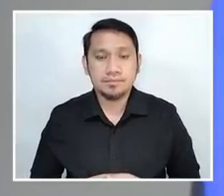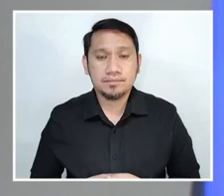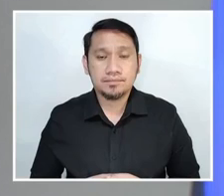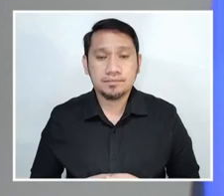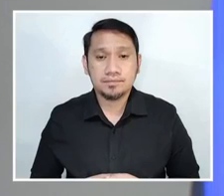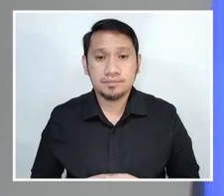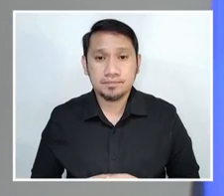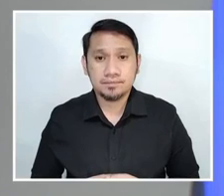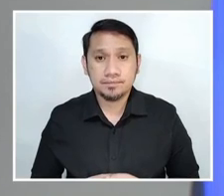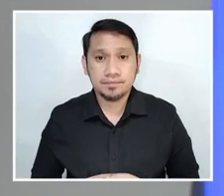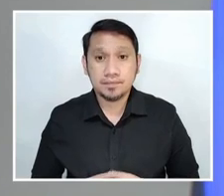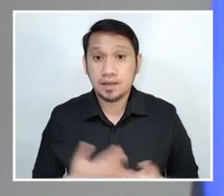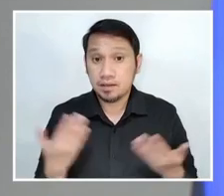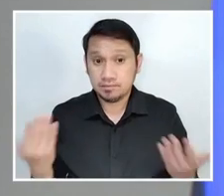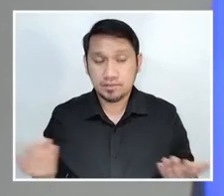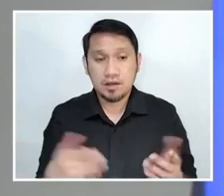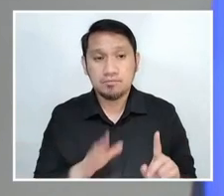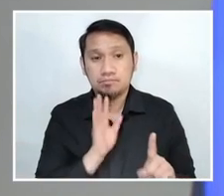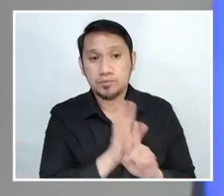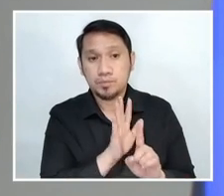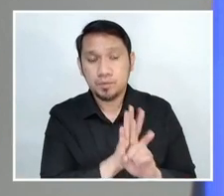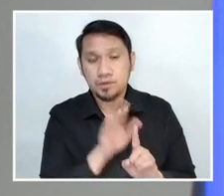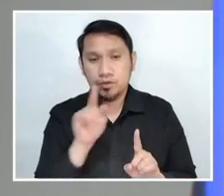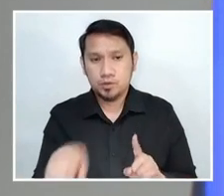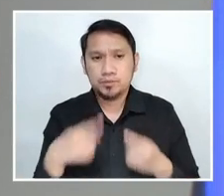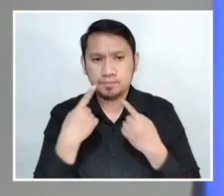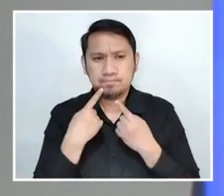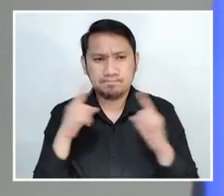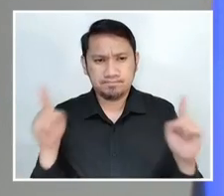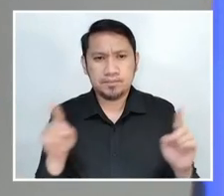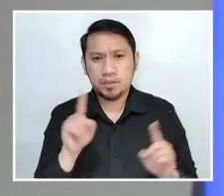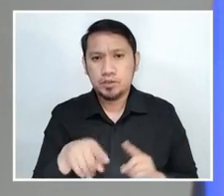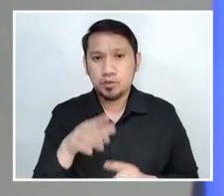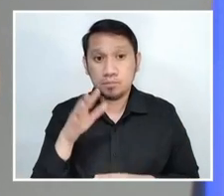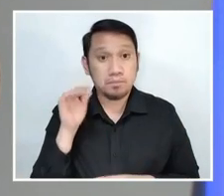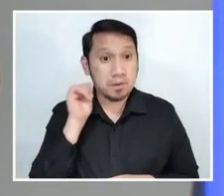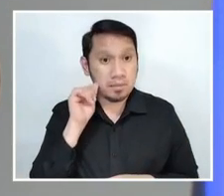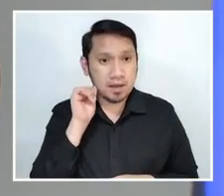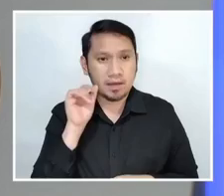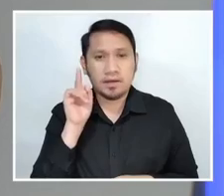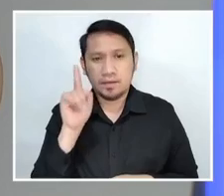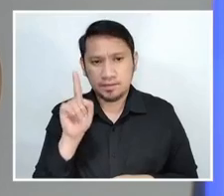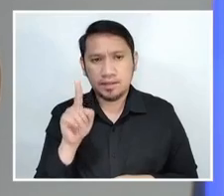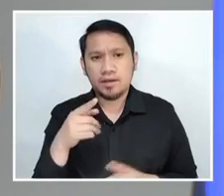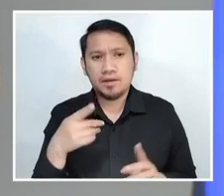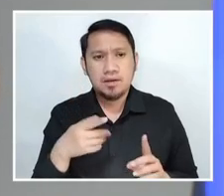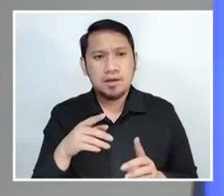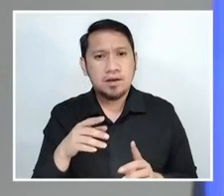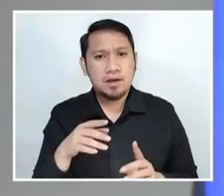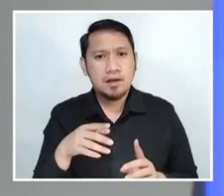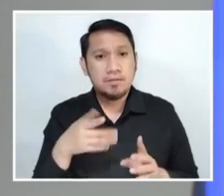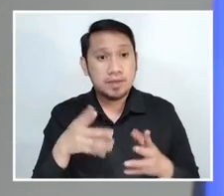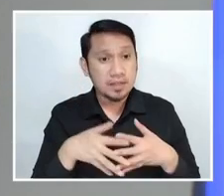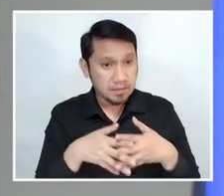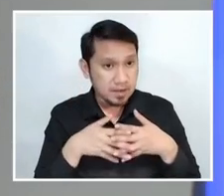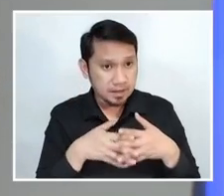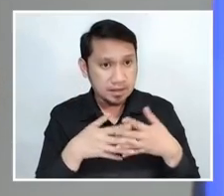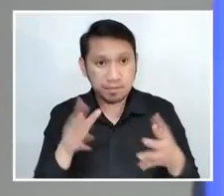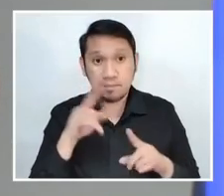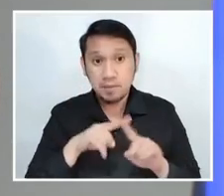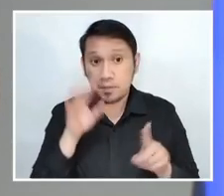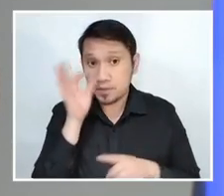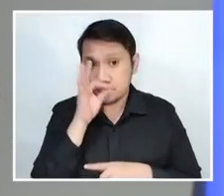Markado sa mundo ng chess ang husay ng batang Phil Am mula New York. Kilalanin siya sa pagpapatrol ni